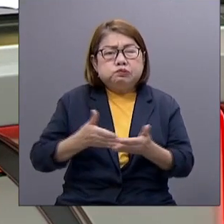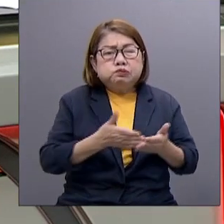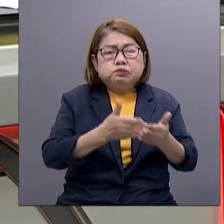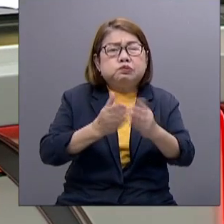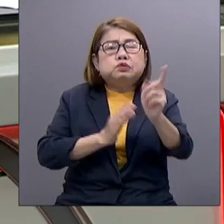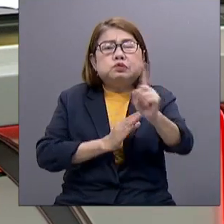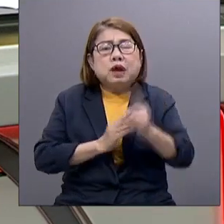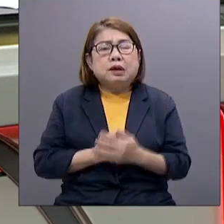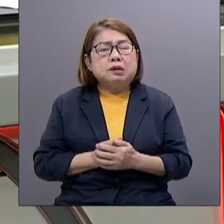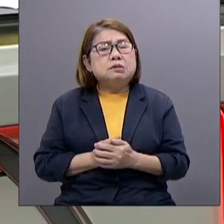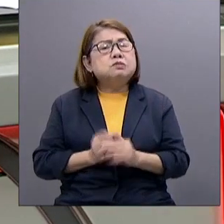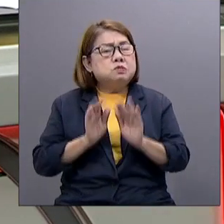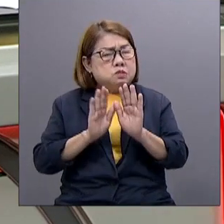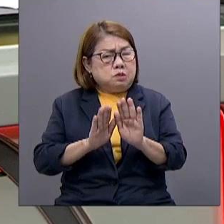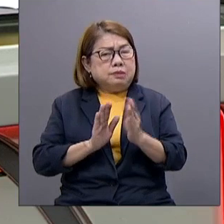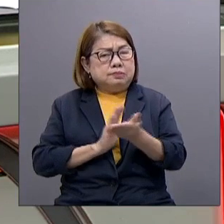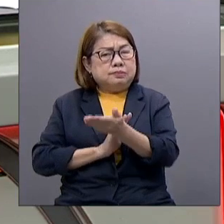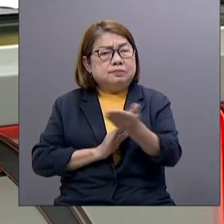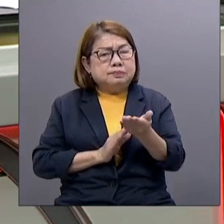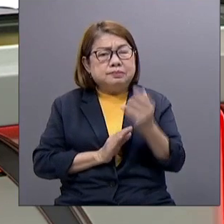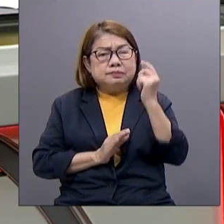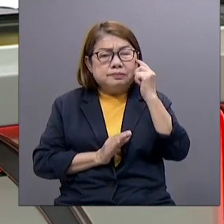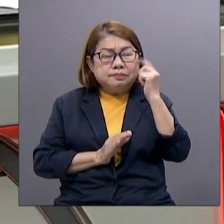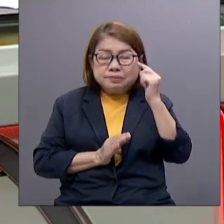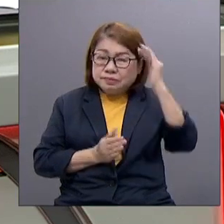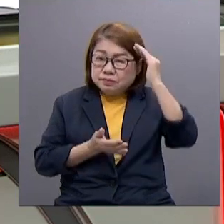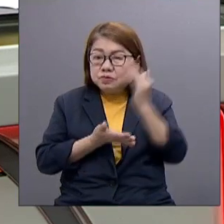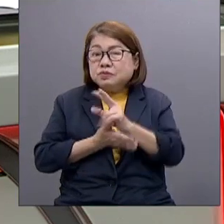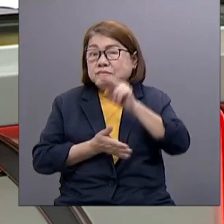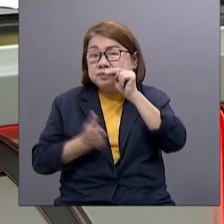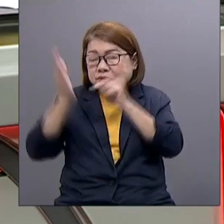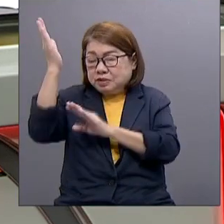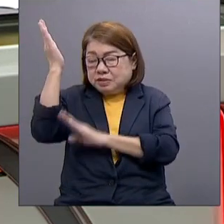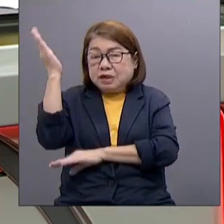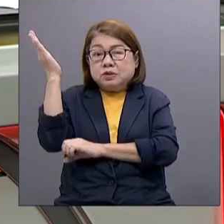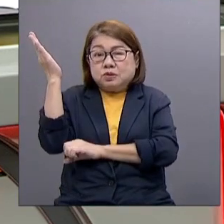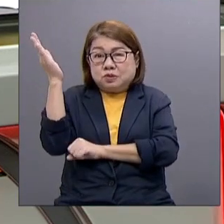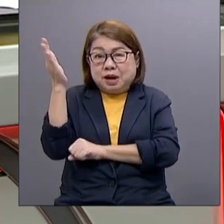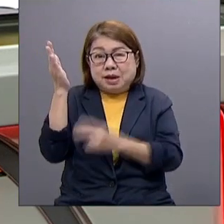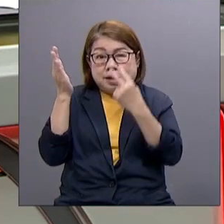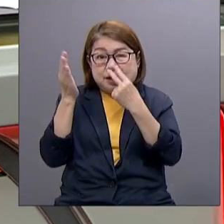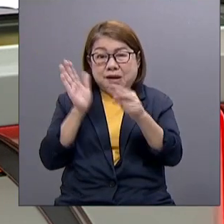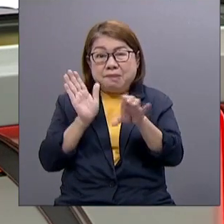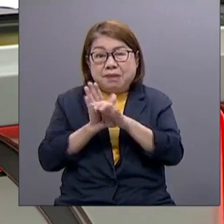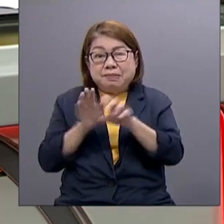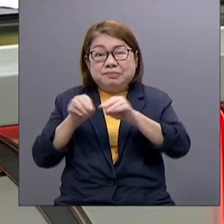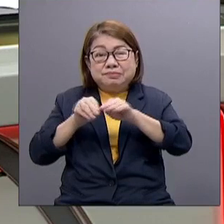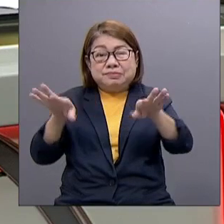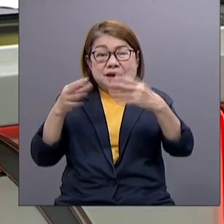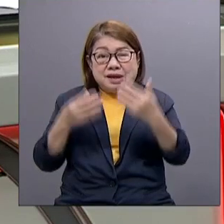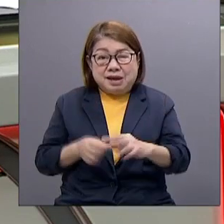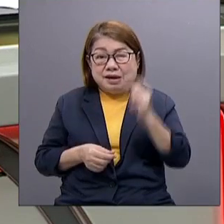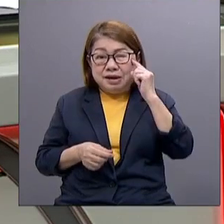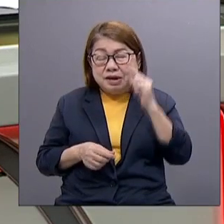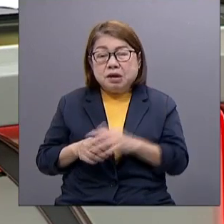สำคัญไม่แพ้กับการเตรียมสถานที่ของตำรวจน้ำสงขลาที่เราเห็นภาพจากคุณพัชราไปเมื่อสักครู่นี้ก็น่าจะ